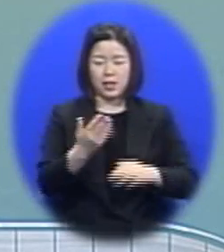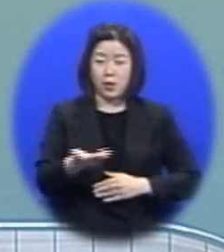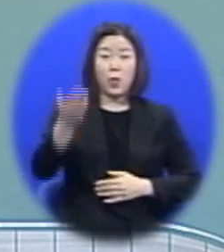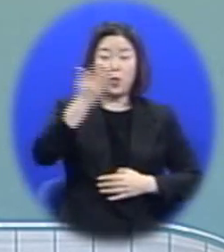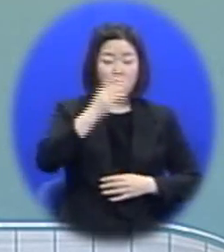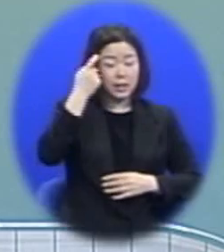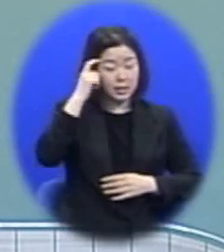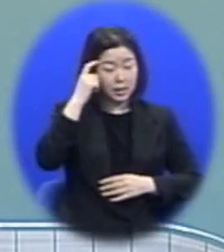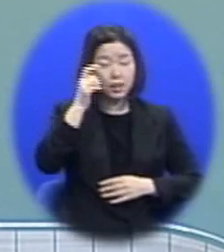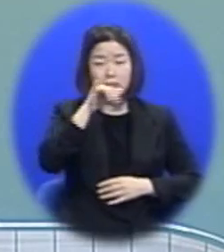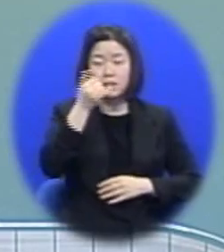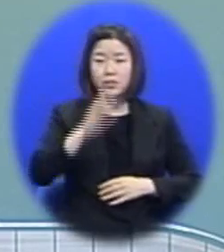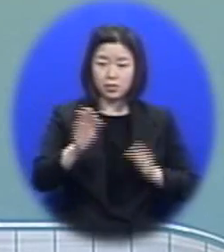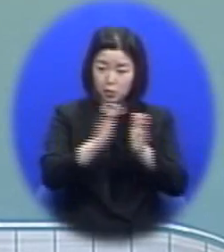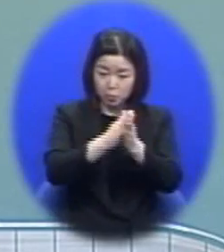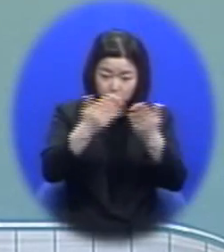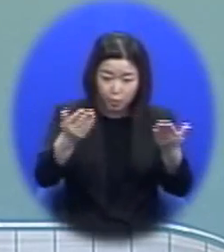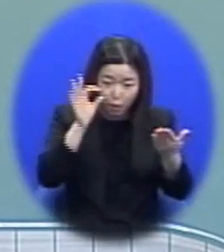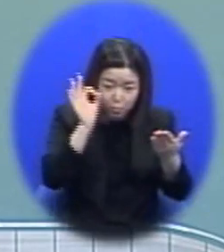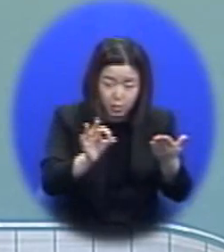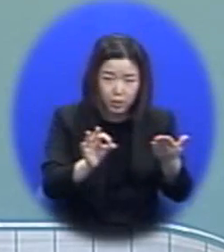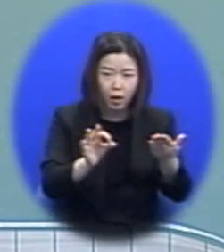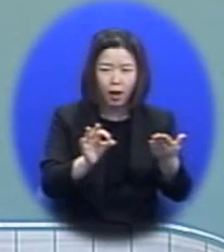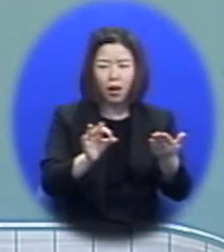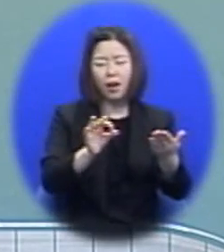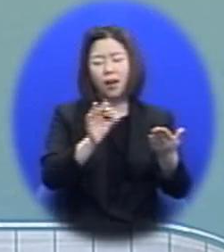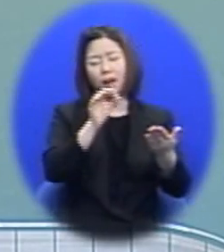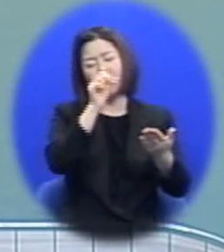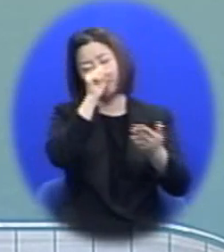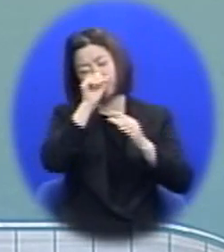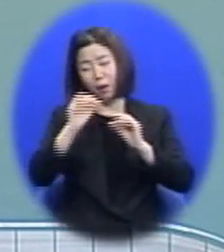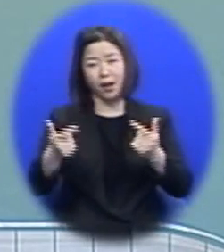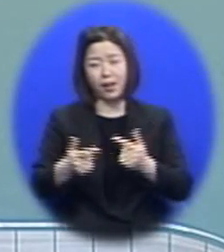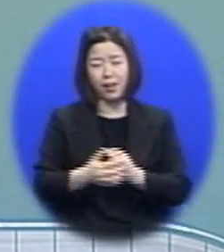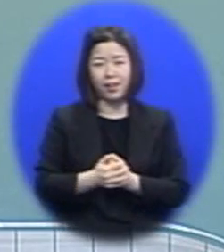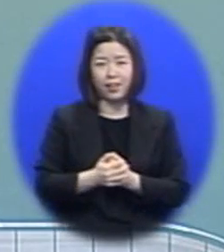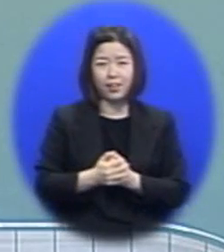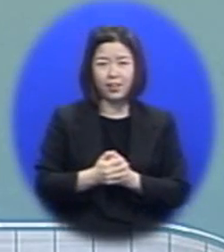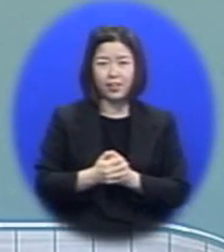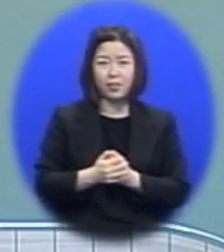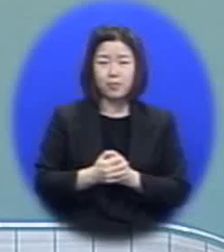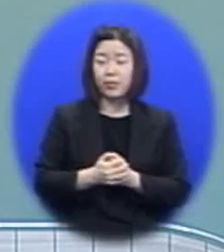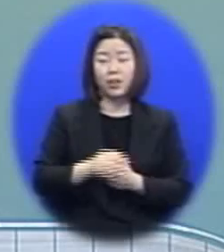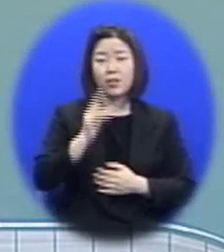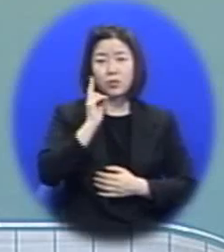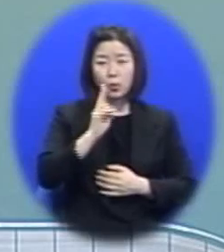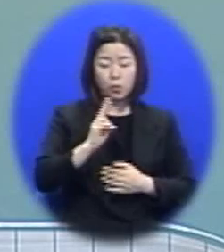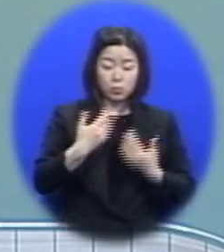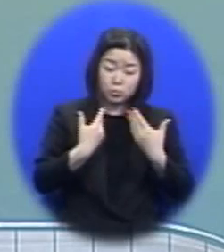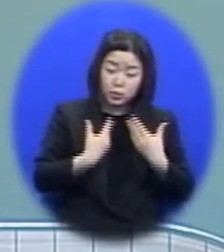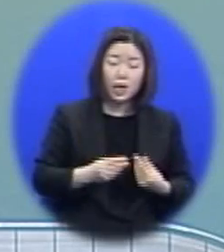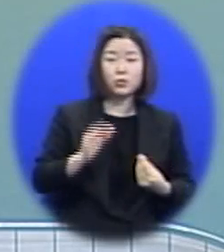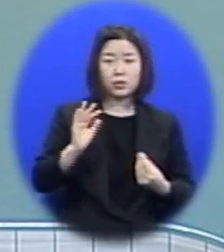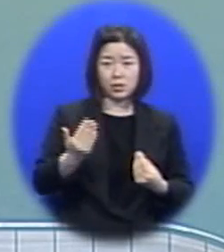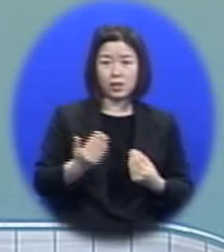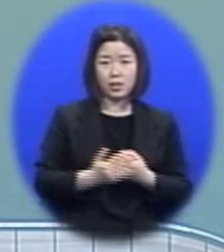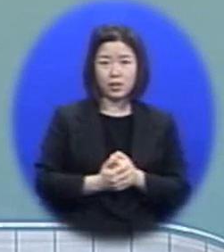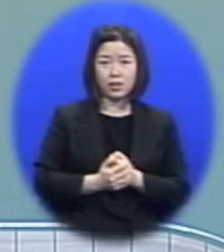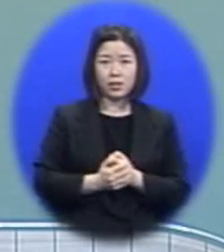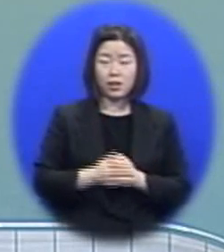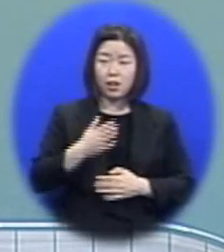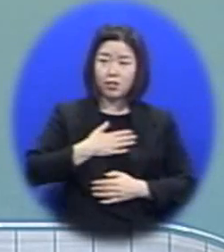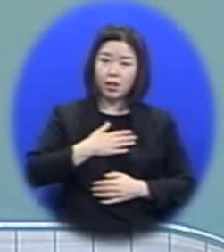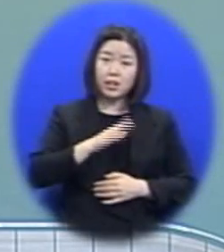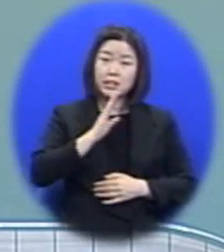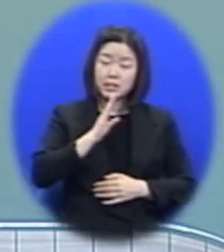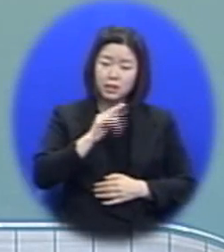했는데 펼쳐 보니까 형편 없어요 너무너무 좌절이 들더라는 거예 내가